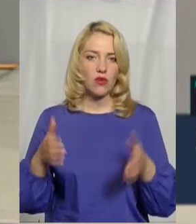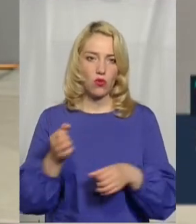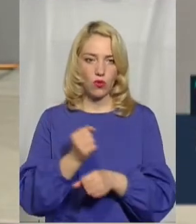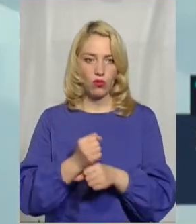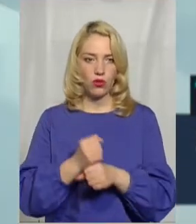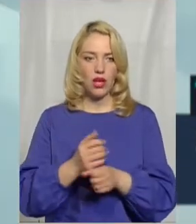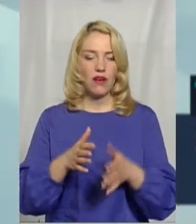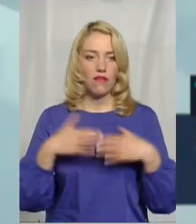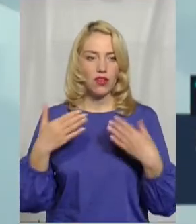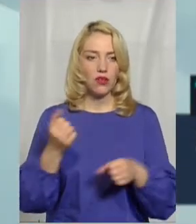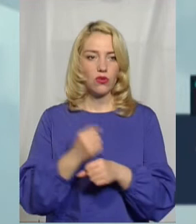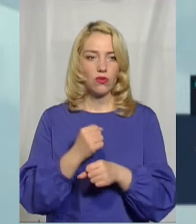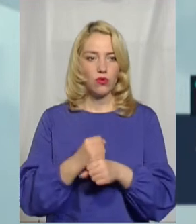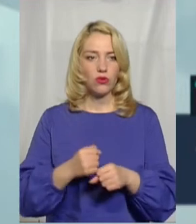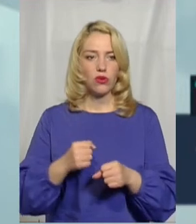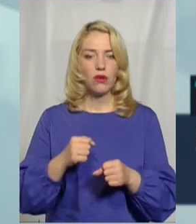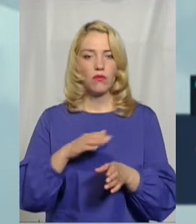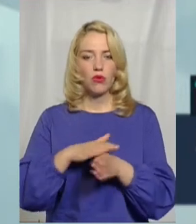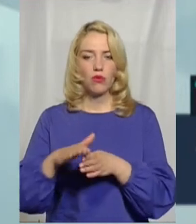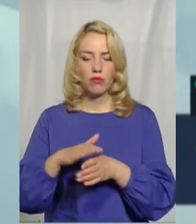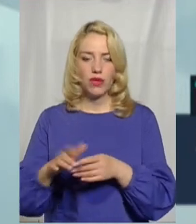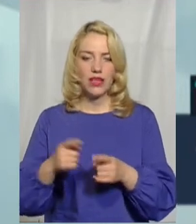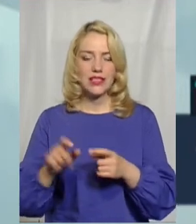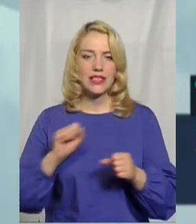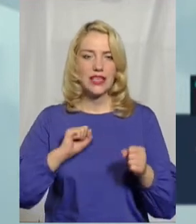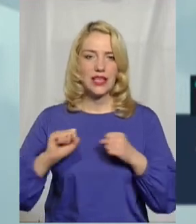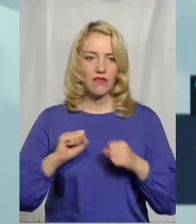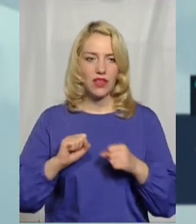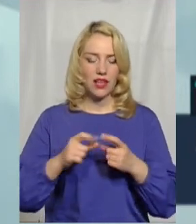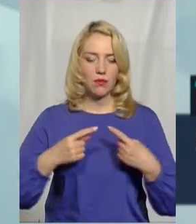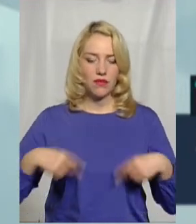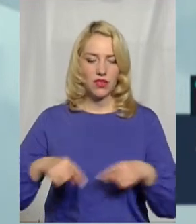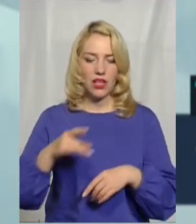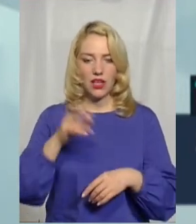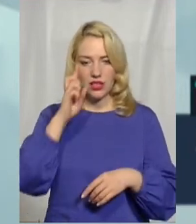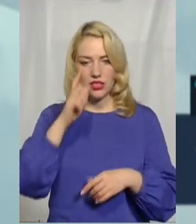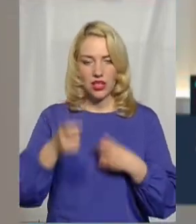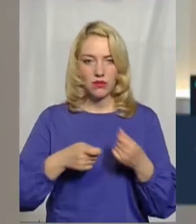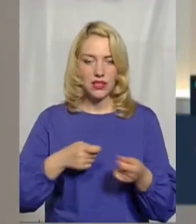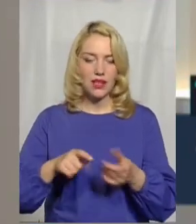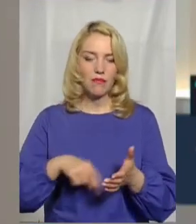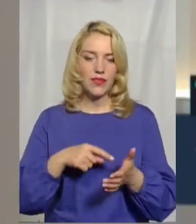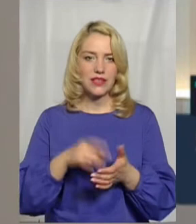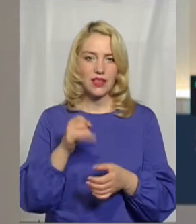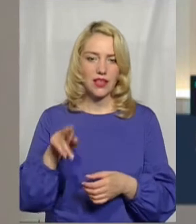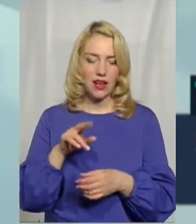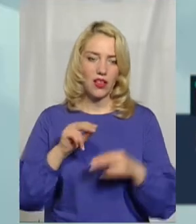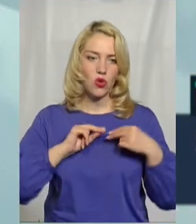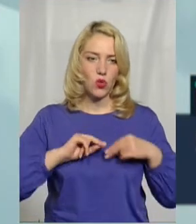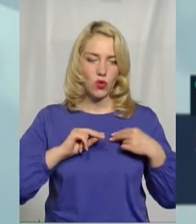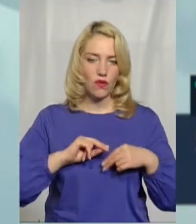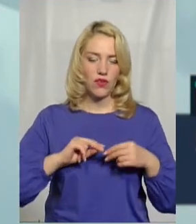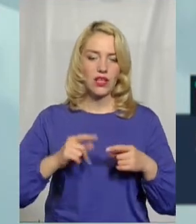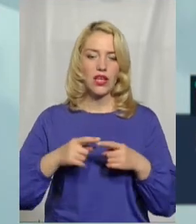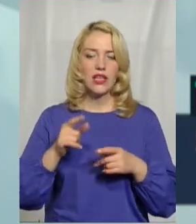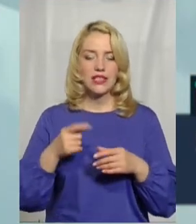роботу проробили з керівниками архівних відділів райдержадміністрації, міських рад, трудових архівів, і саме з керівниками